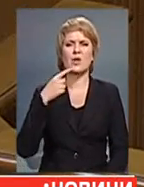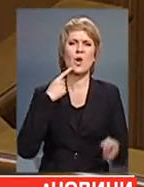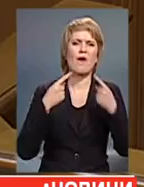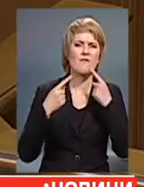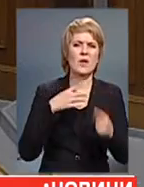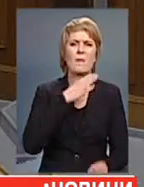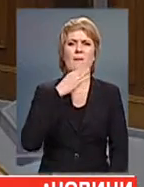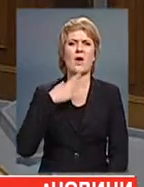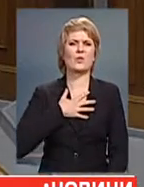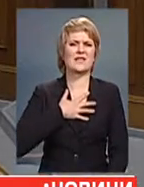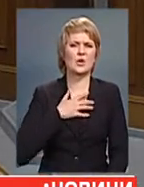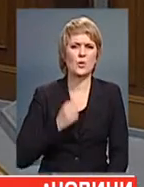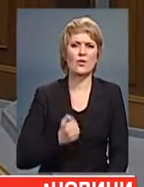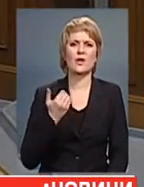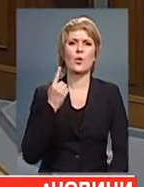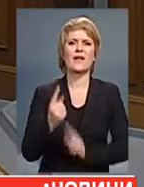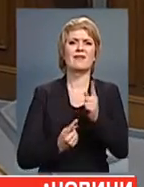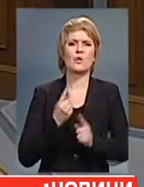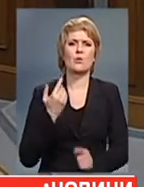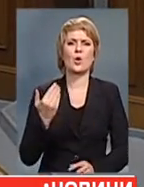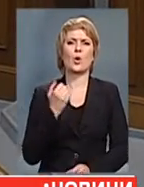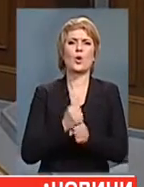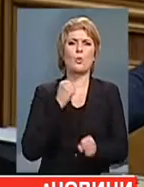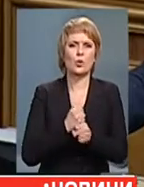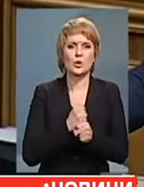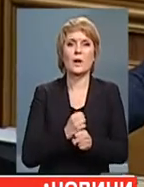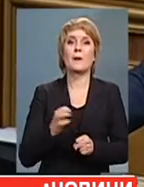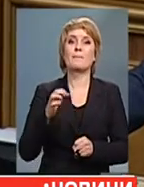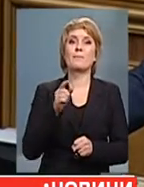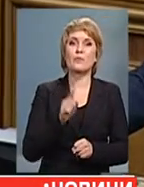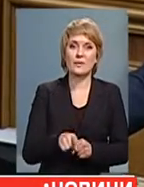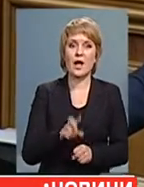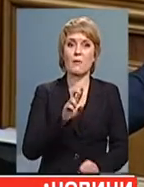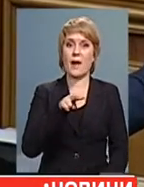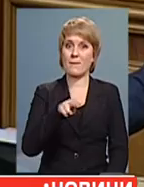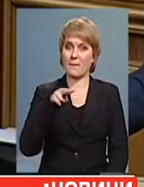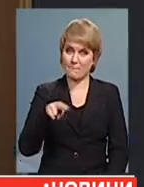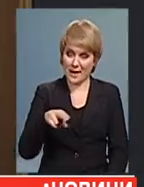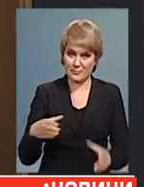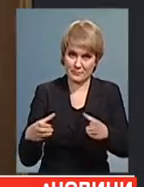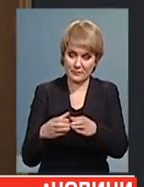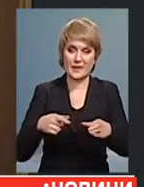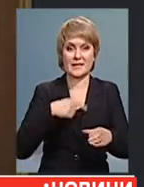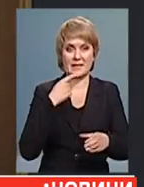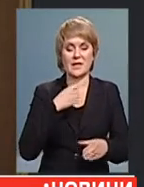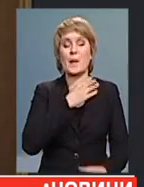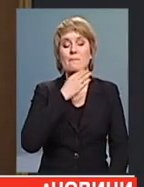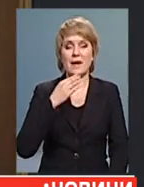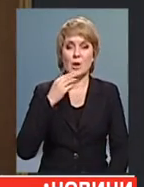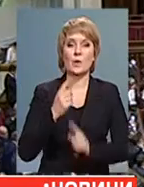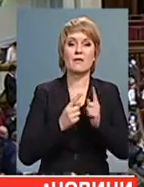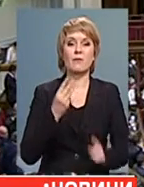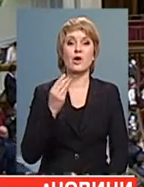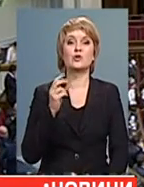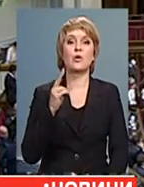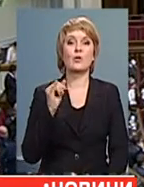були незадоволені його реформами, його роботою. Проте у БПП зазначили, що все ж таки багато реформ Віктор